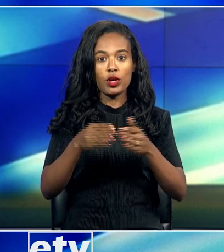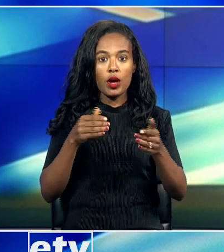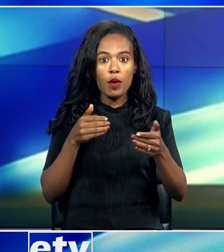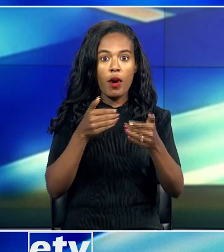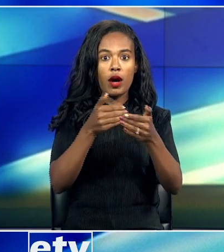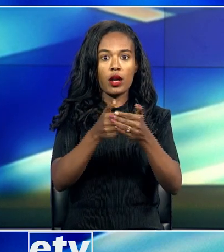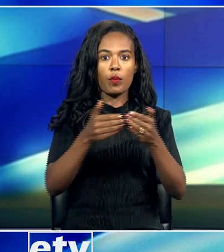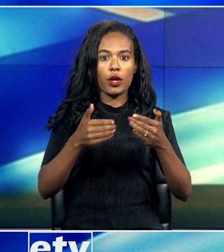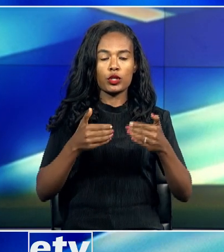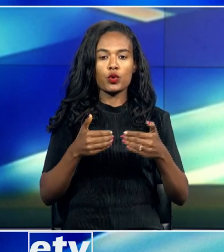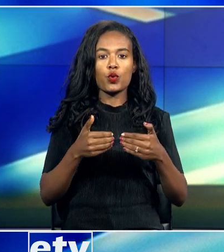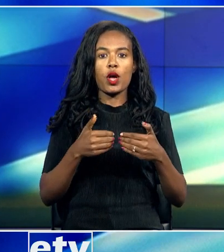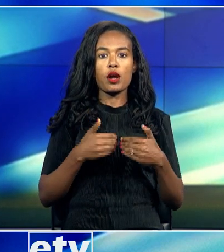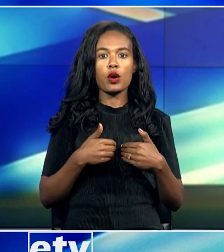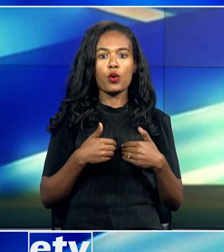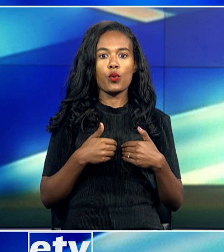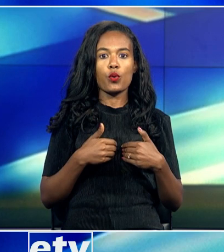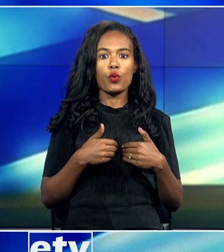በአቅራቢያቸው ያለው